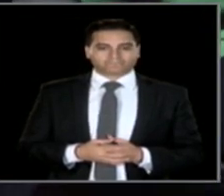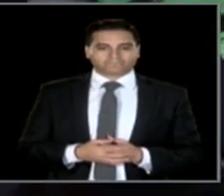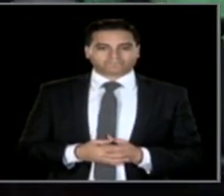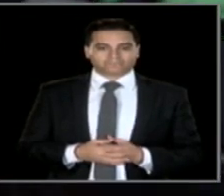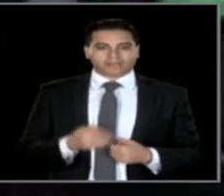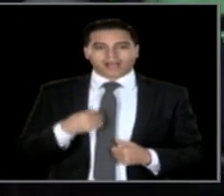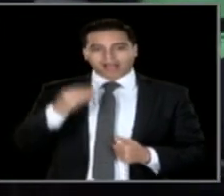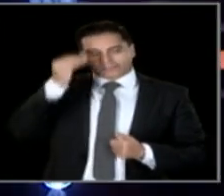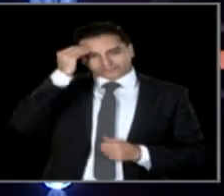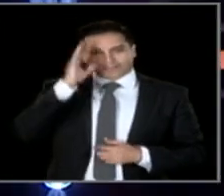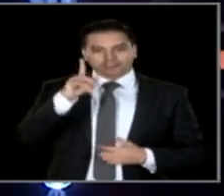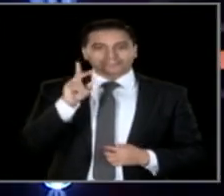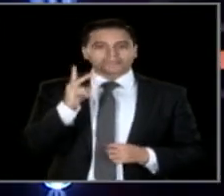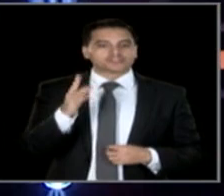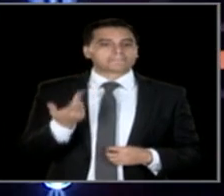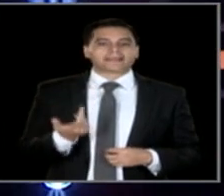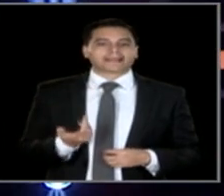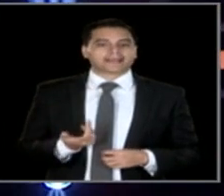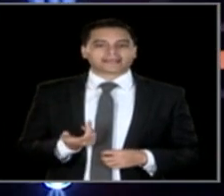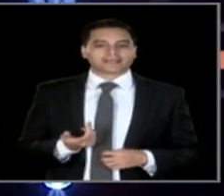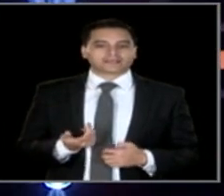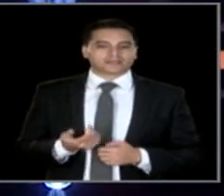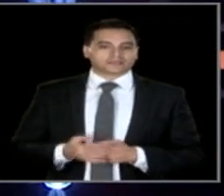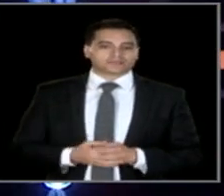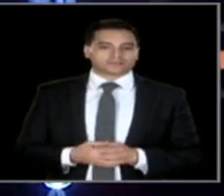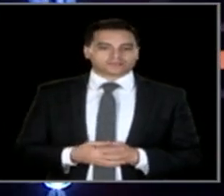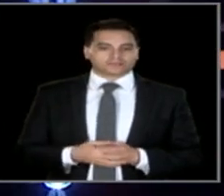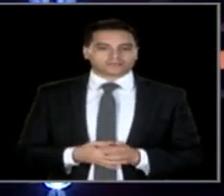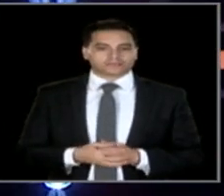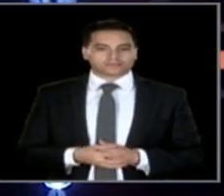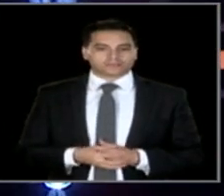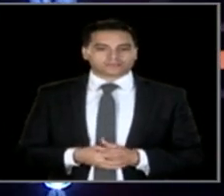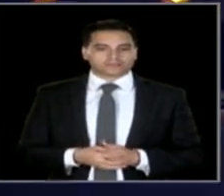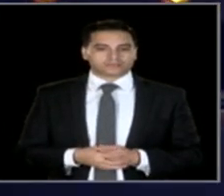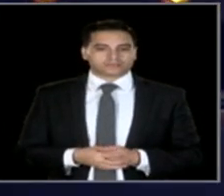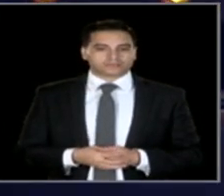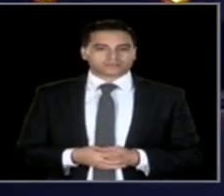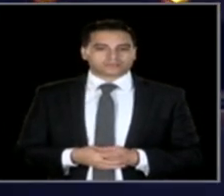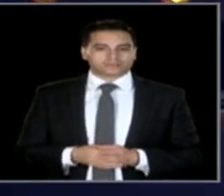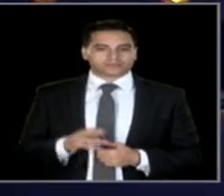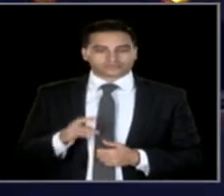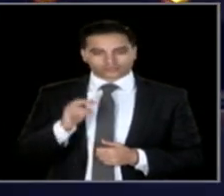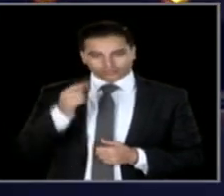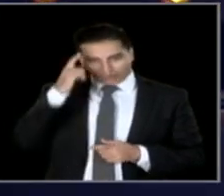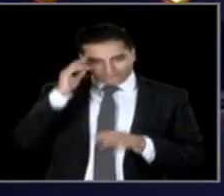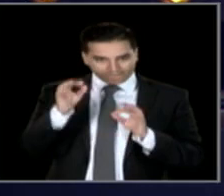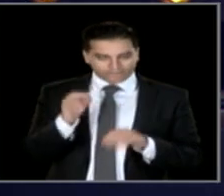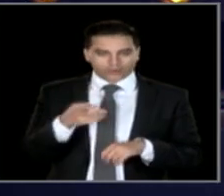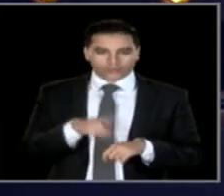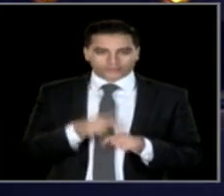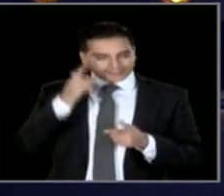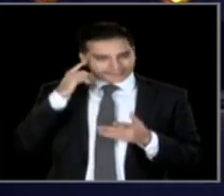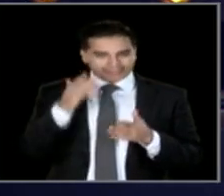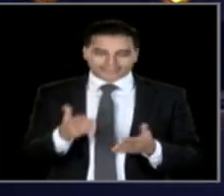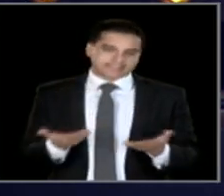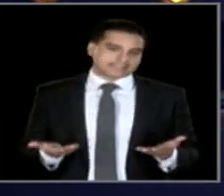نفسي أعرف جبت 17 دي منين؟ أنا عديت الأرقام اللي فوق، ما خدتش بالي من السؤال كويس. دي سرعة البديهة وده